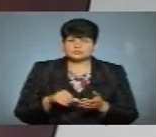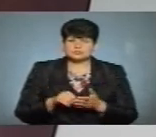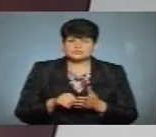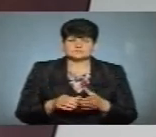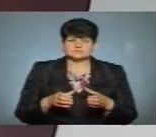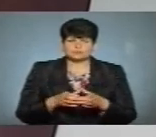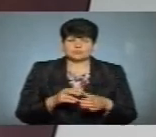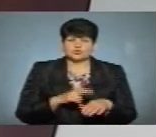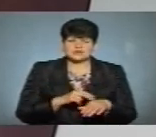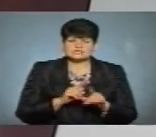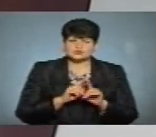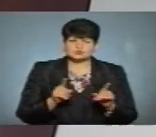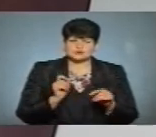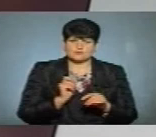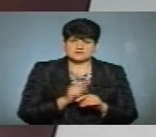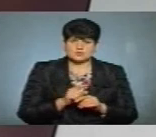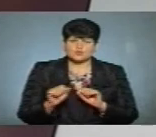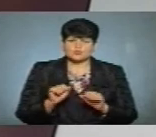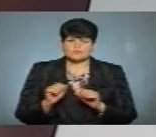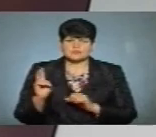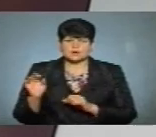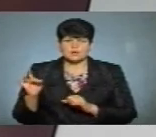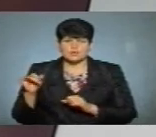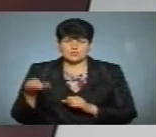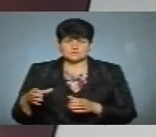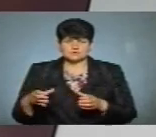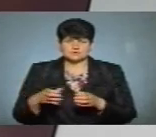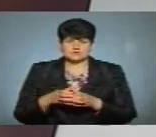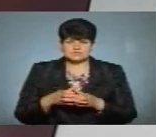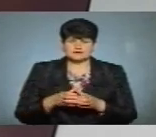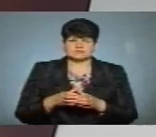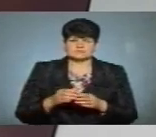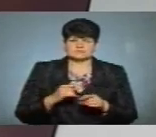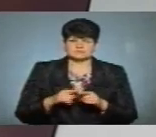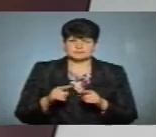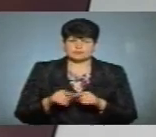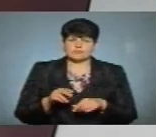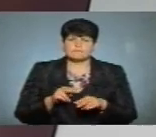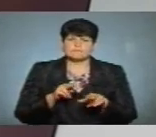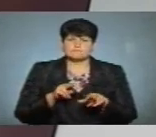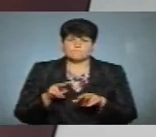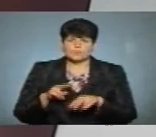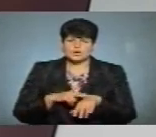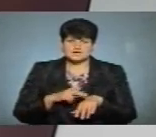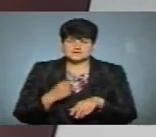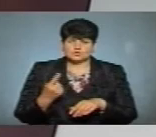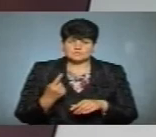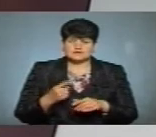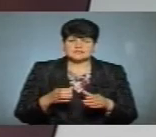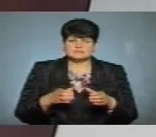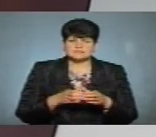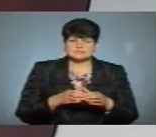роти поліції особливого призначення, управління КОРТ, підрозділу тактико-оперативного реагування патрульної поліції області та бійці